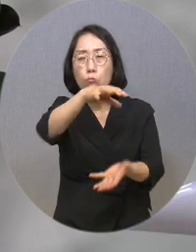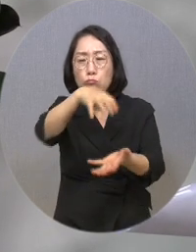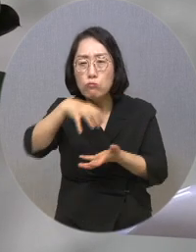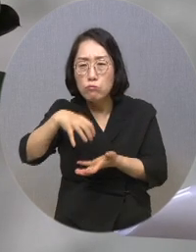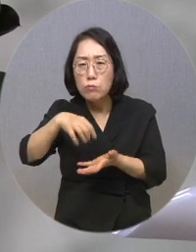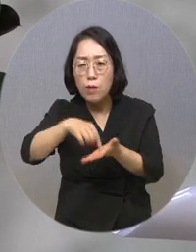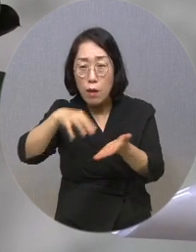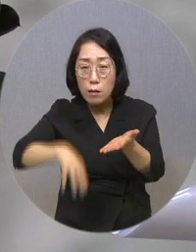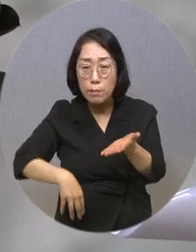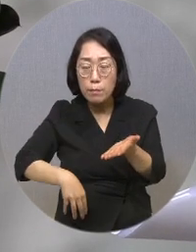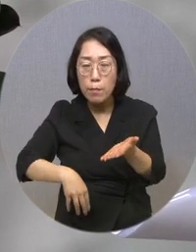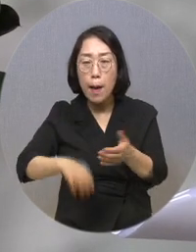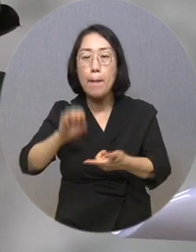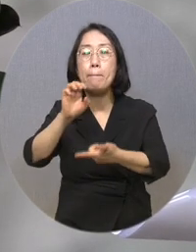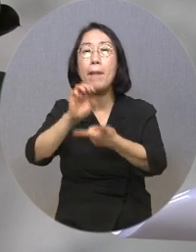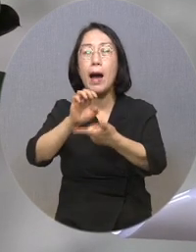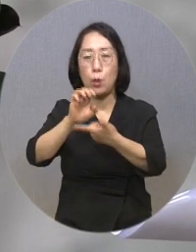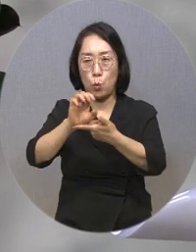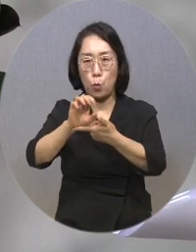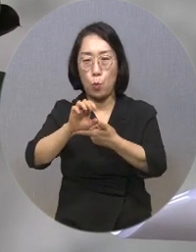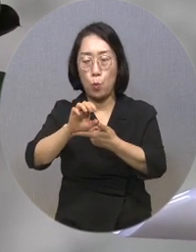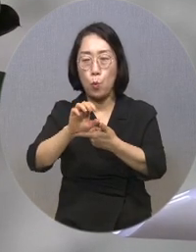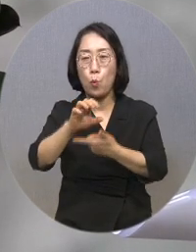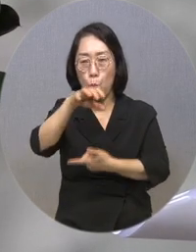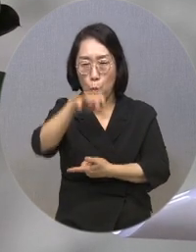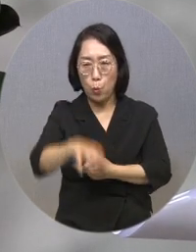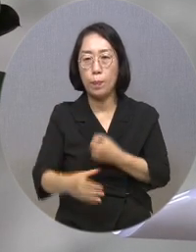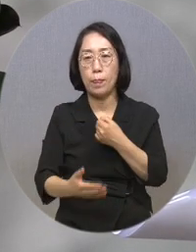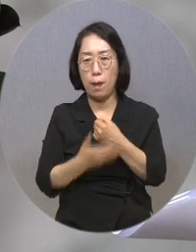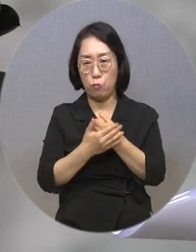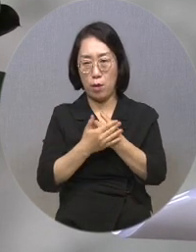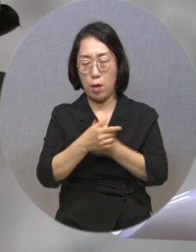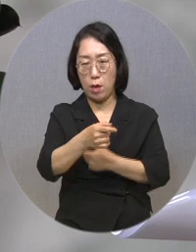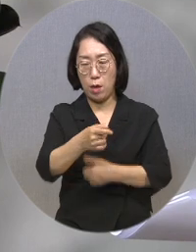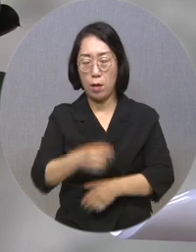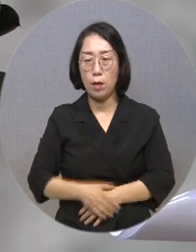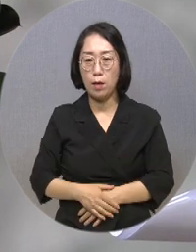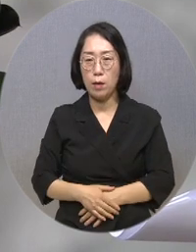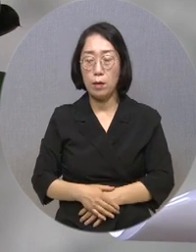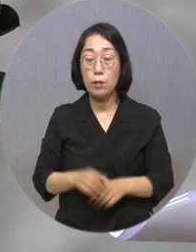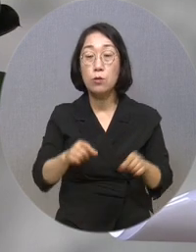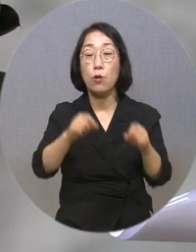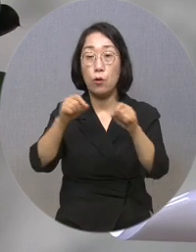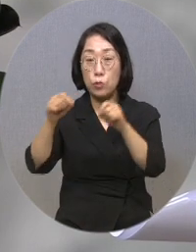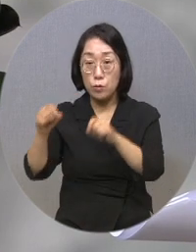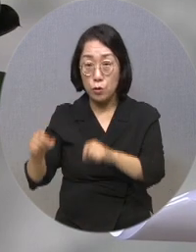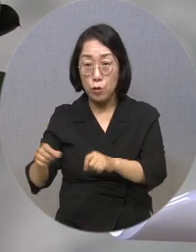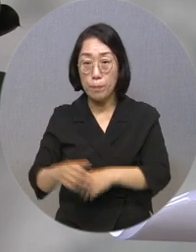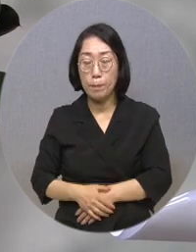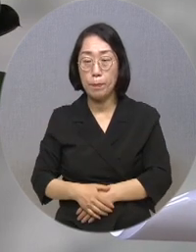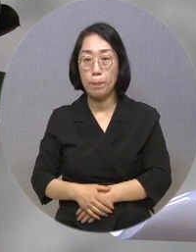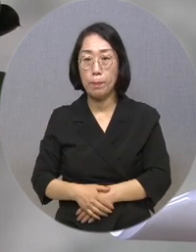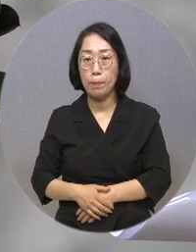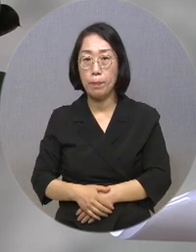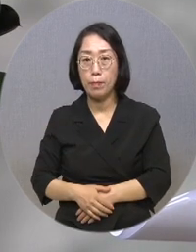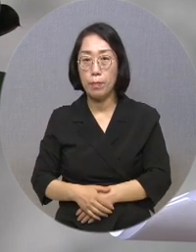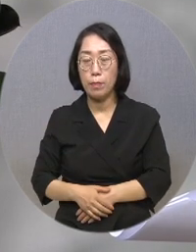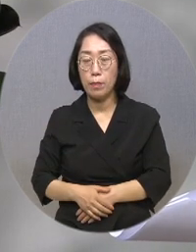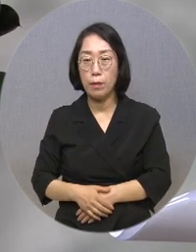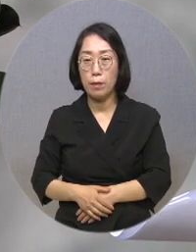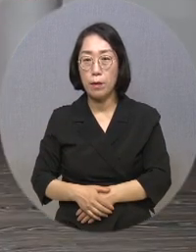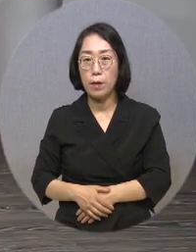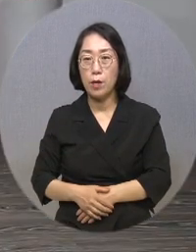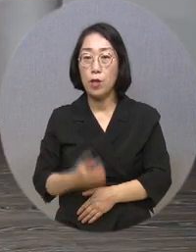저는 고양시가 발전하기 위해서는 이런 공업물량을 확보해야 되는데, 실질적으로 그동안에 남부지역의 공업물량을 쿼터제로